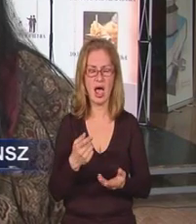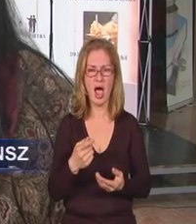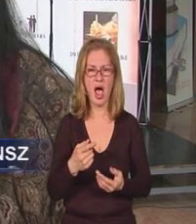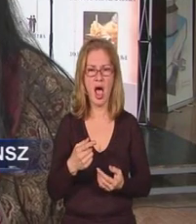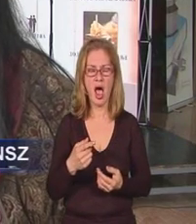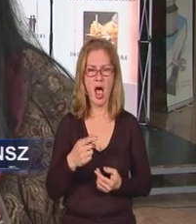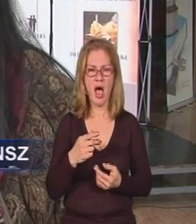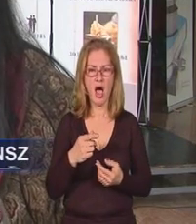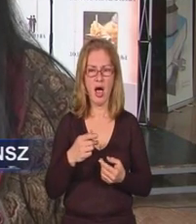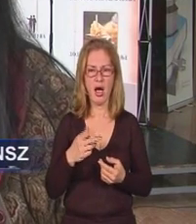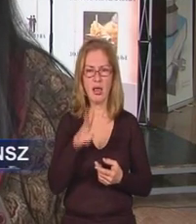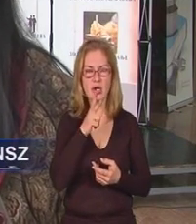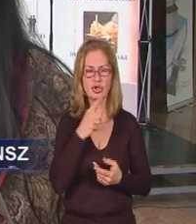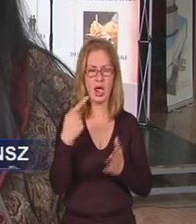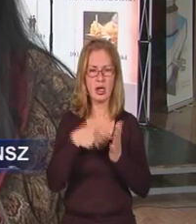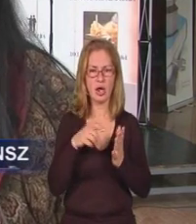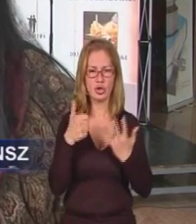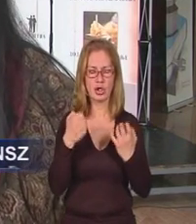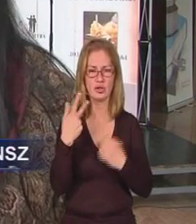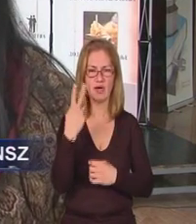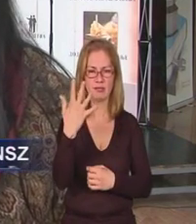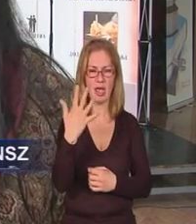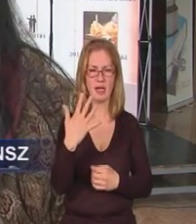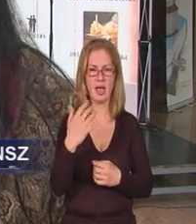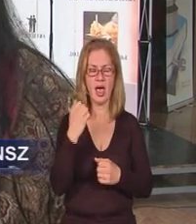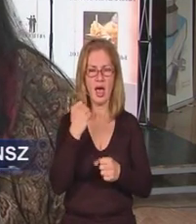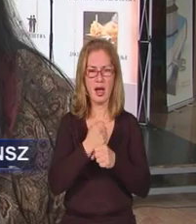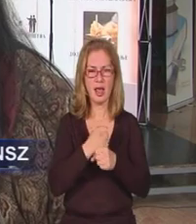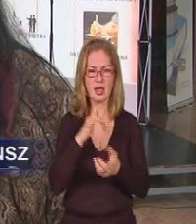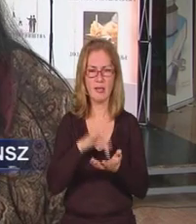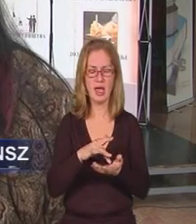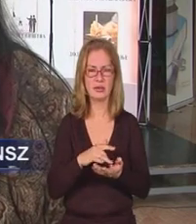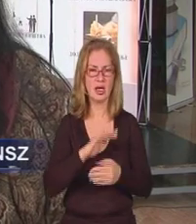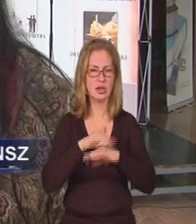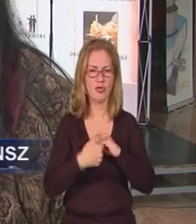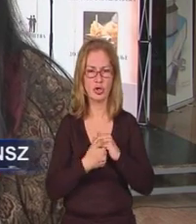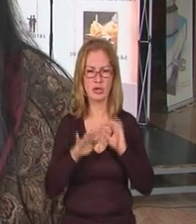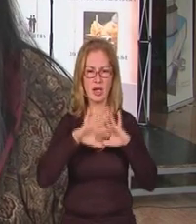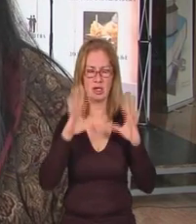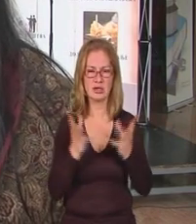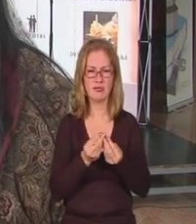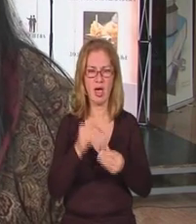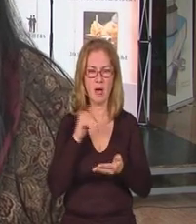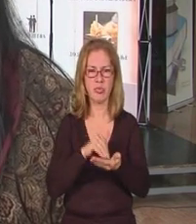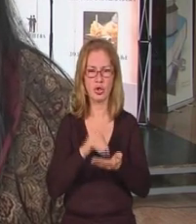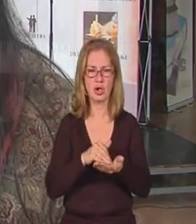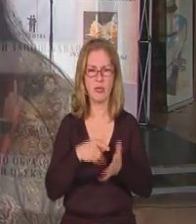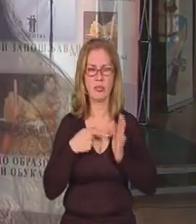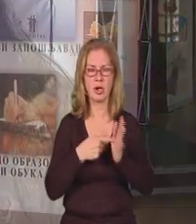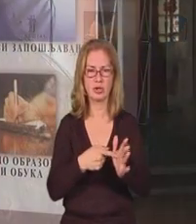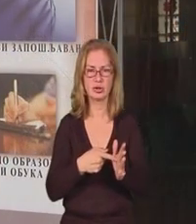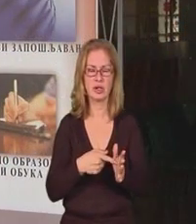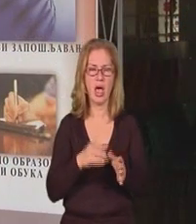je 1625 radnih mesta, zadovoljavaju se sve potrebe, iskazana su mesta